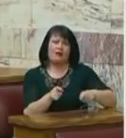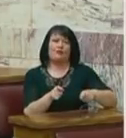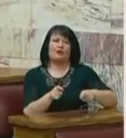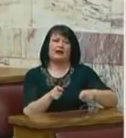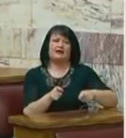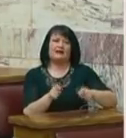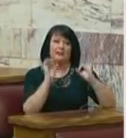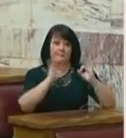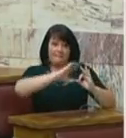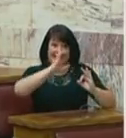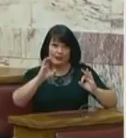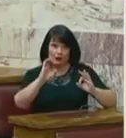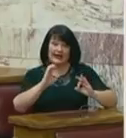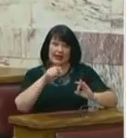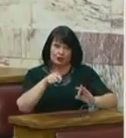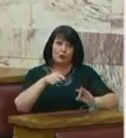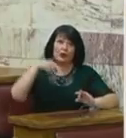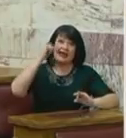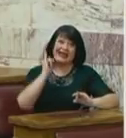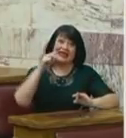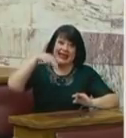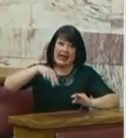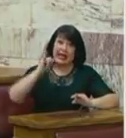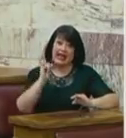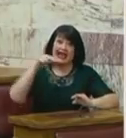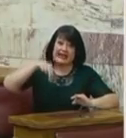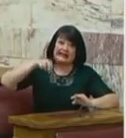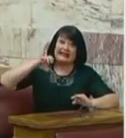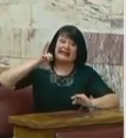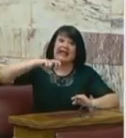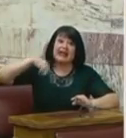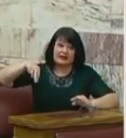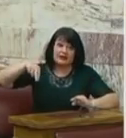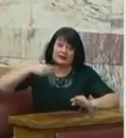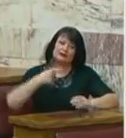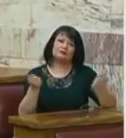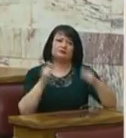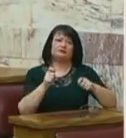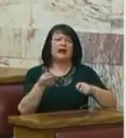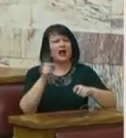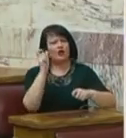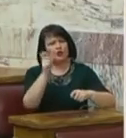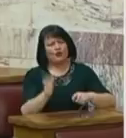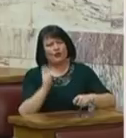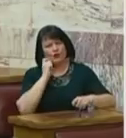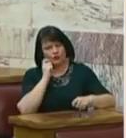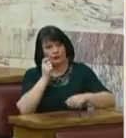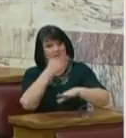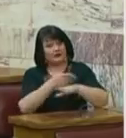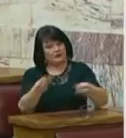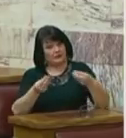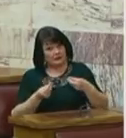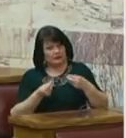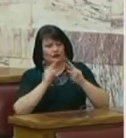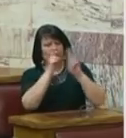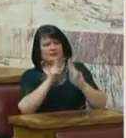του Ίλιντεν. Άλλα ονόματα με γεωγραφικό προσδιορισμό, με όλες τις εγγύησεις της Διεθνούς Συμφωνίας που